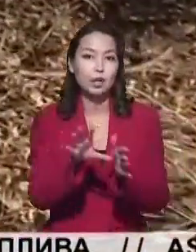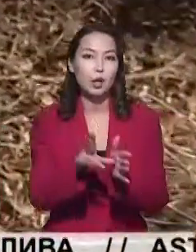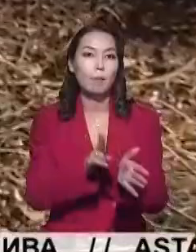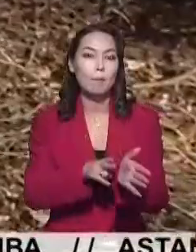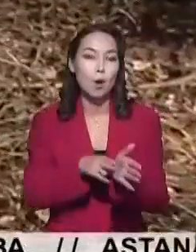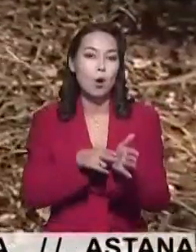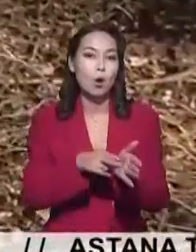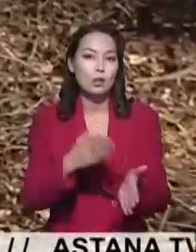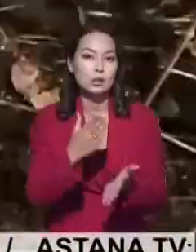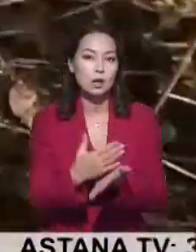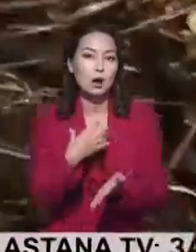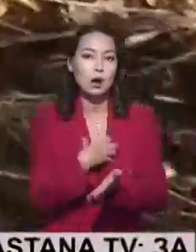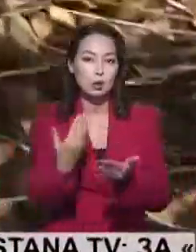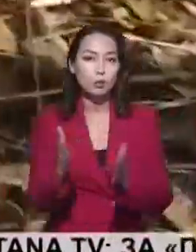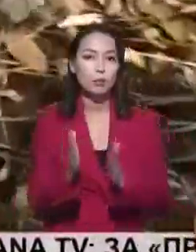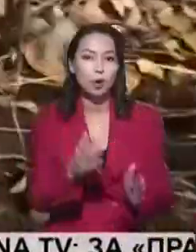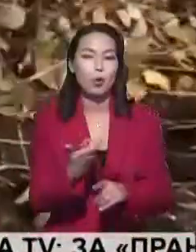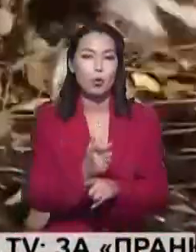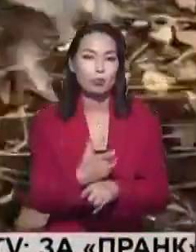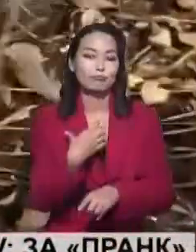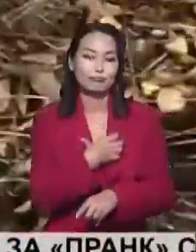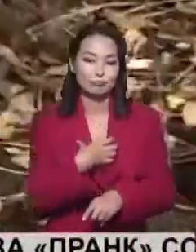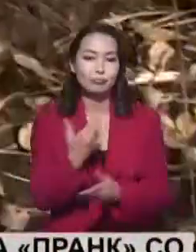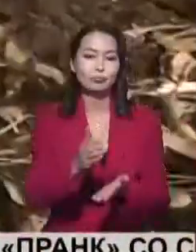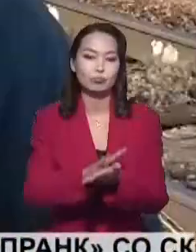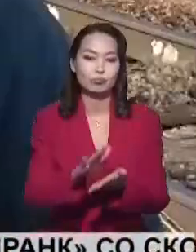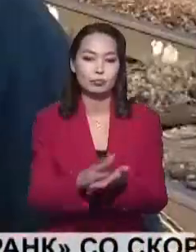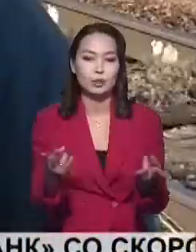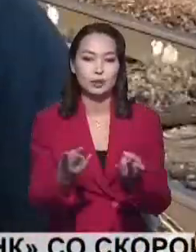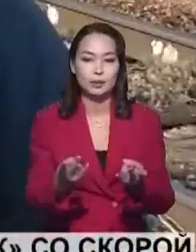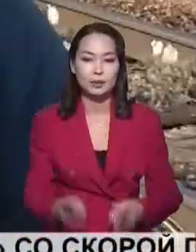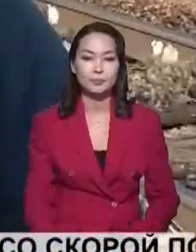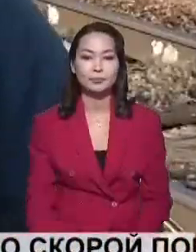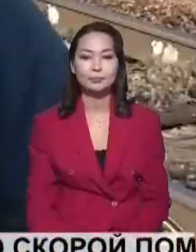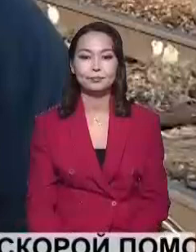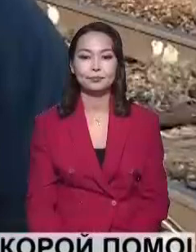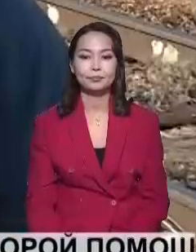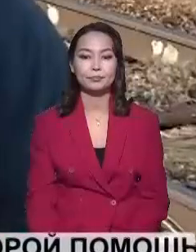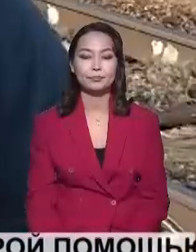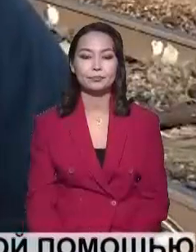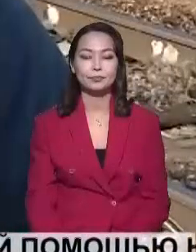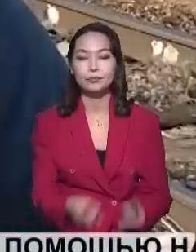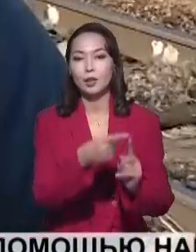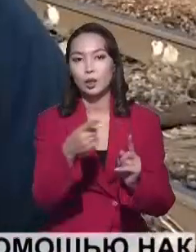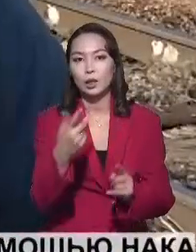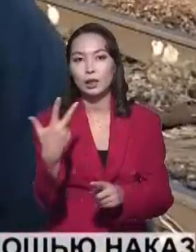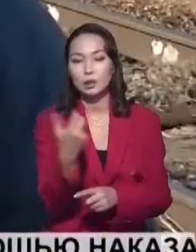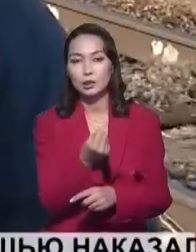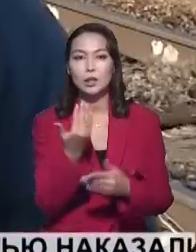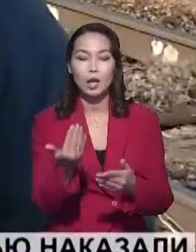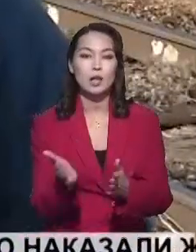поэтому актуальность порядка здесь довольно острая, говорят активисты. Мы уже на протяжении 3 недель наводим